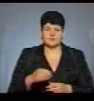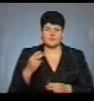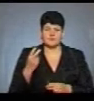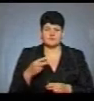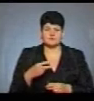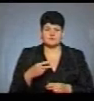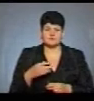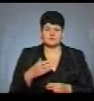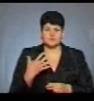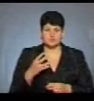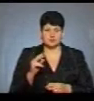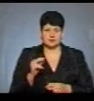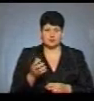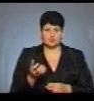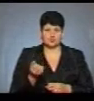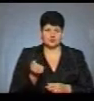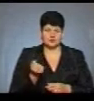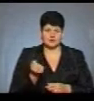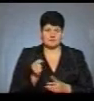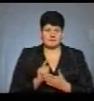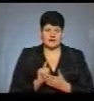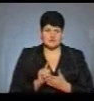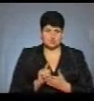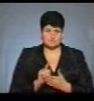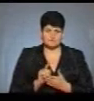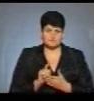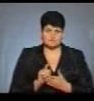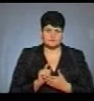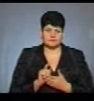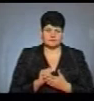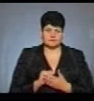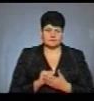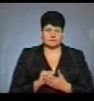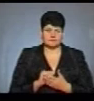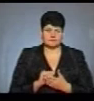25 числа получав пенсію.